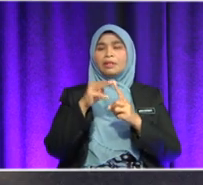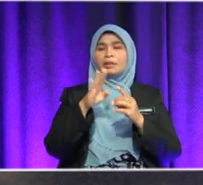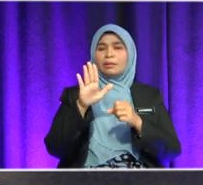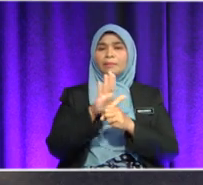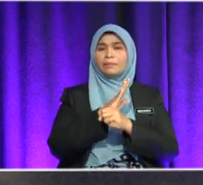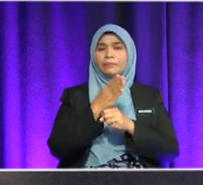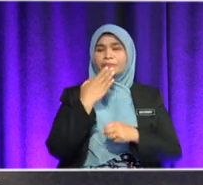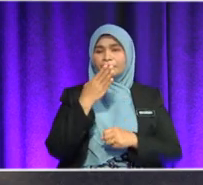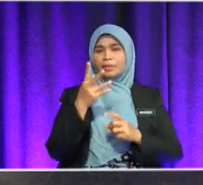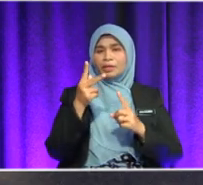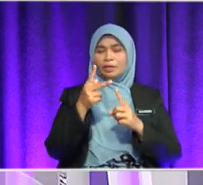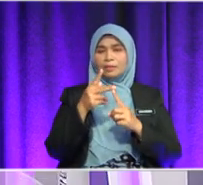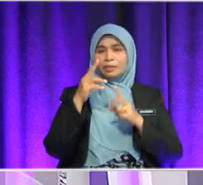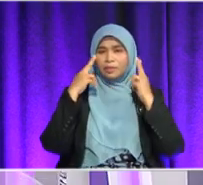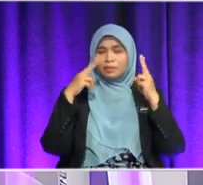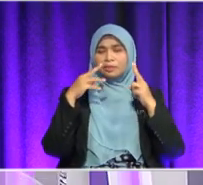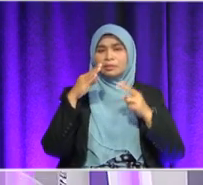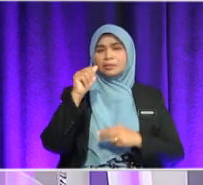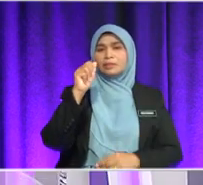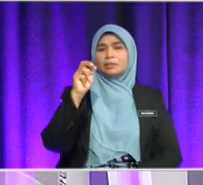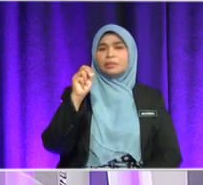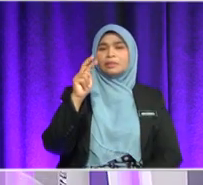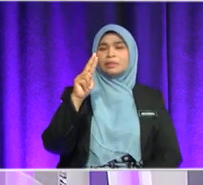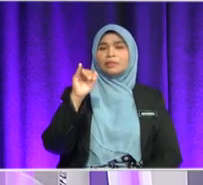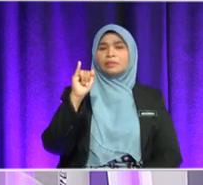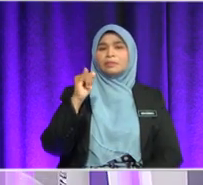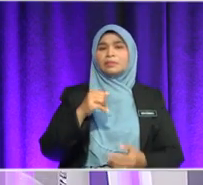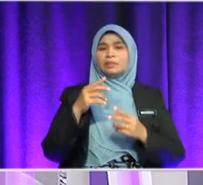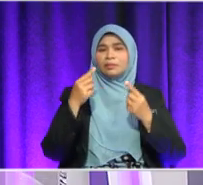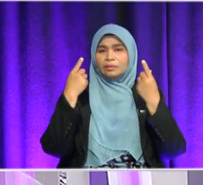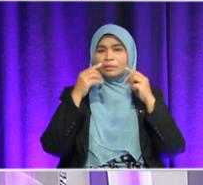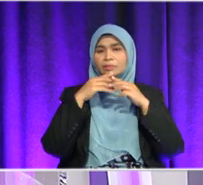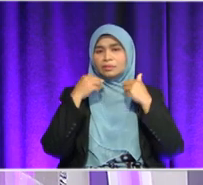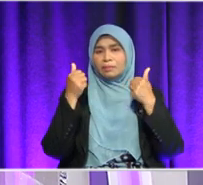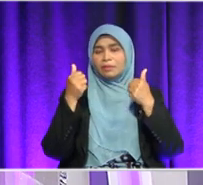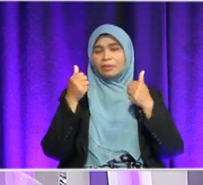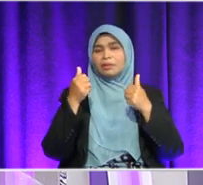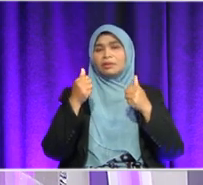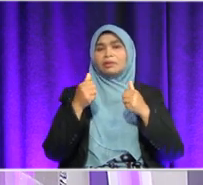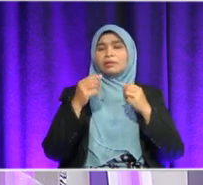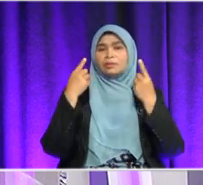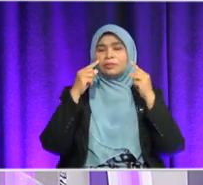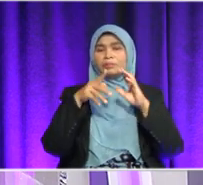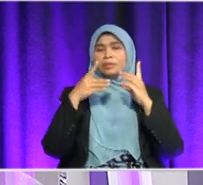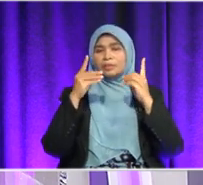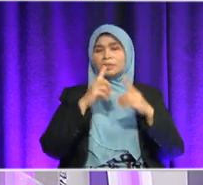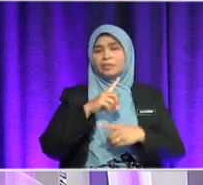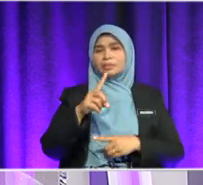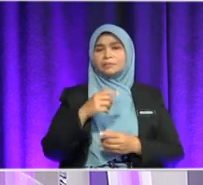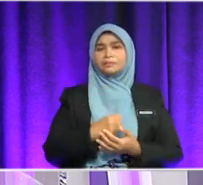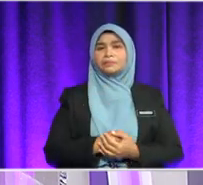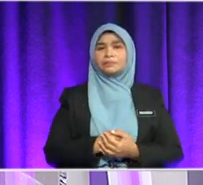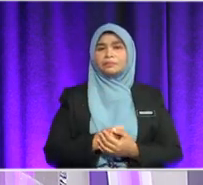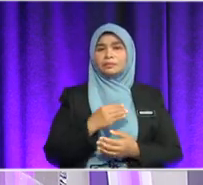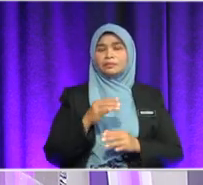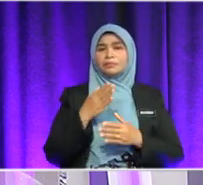Ustadz Muhammad Husein guru Cemerlang pendidikan Islam dari sekolah menengah kebangsaan bandarrincing selango Terima kasih juga